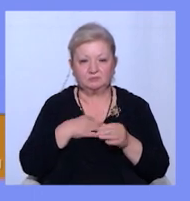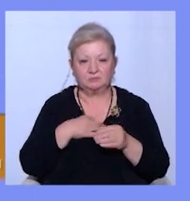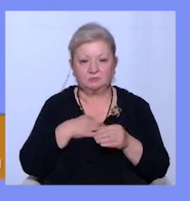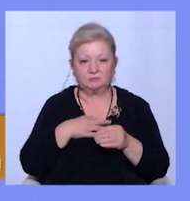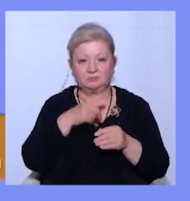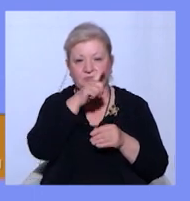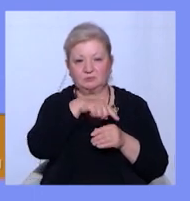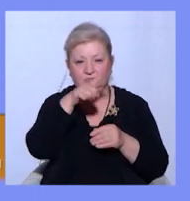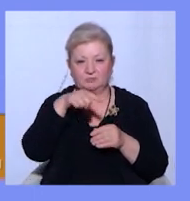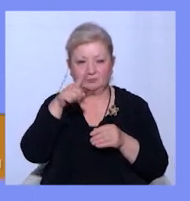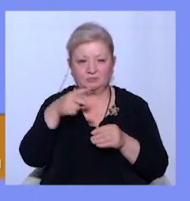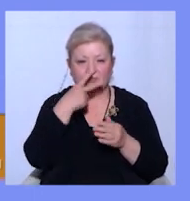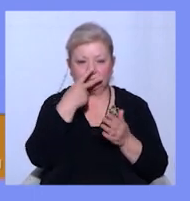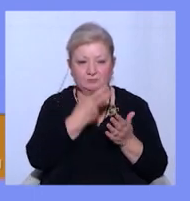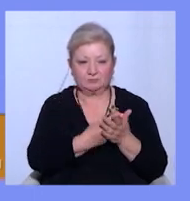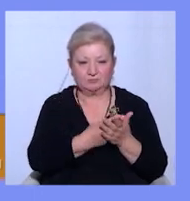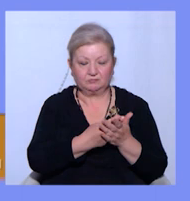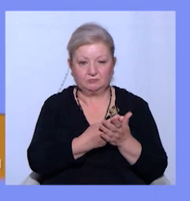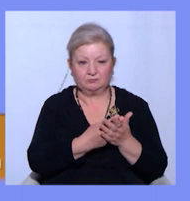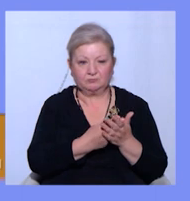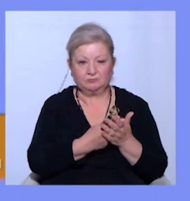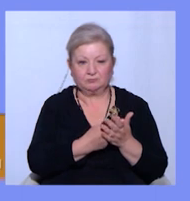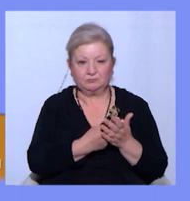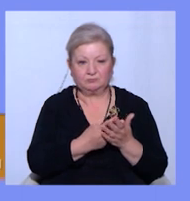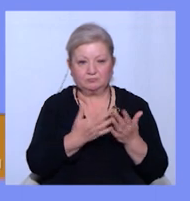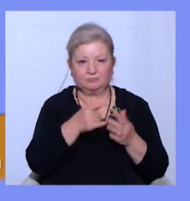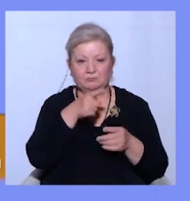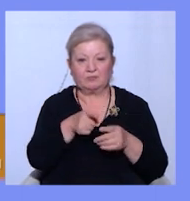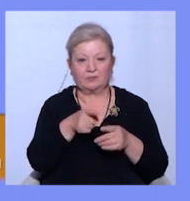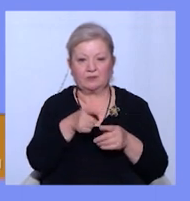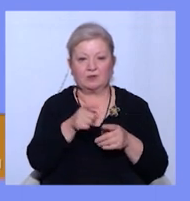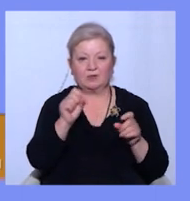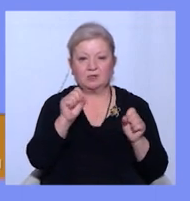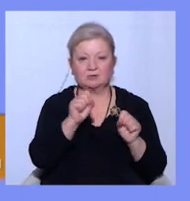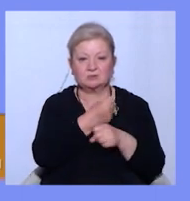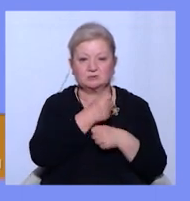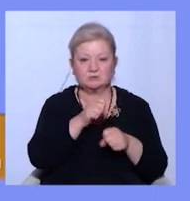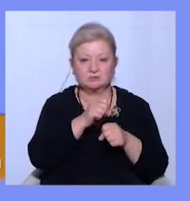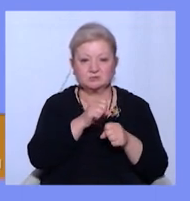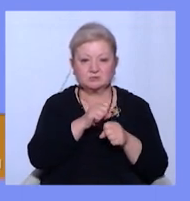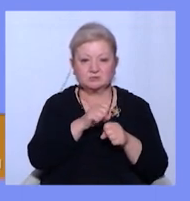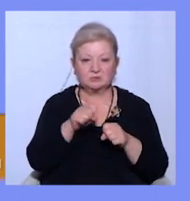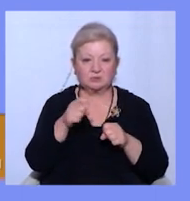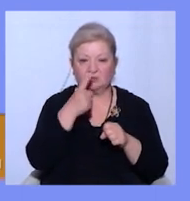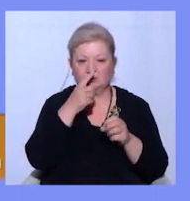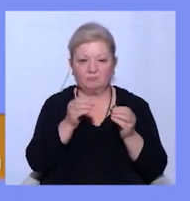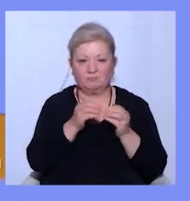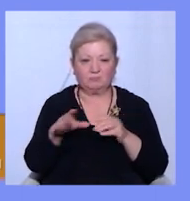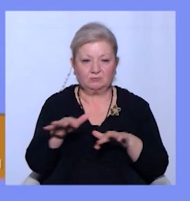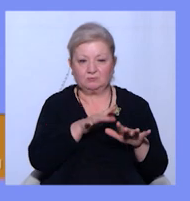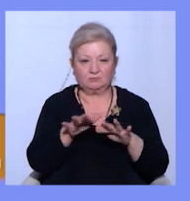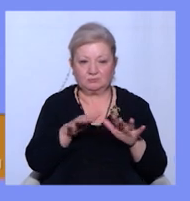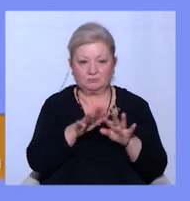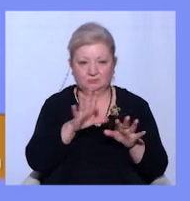ტყვია დედამიწაზე, ხოლო მისი Y მდგენელი, ესე იგი სიჩქარე, არ იცვლება